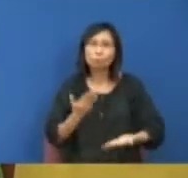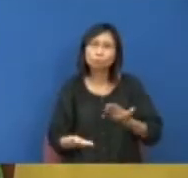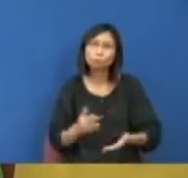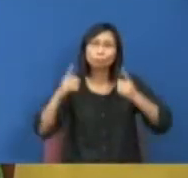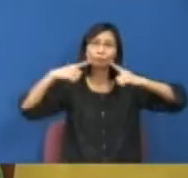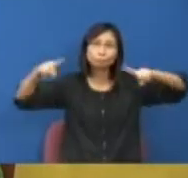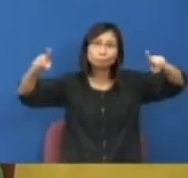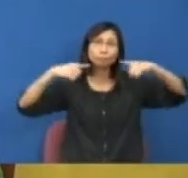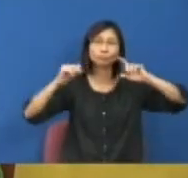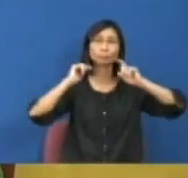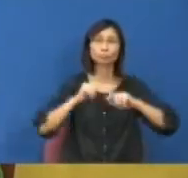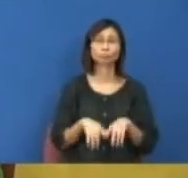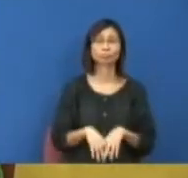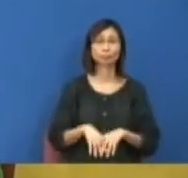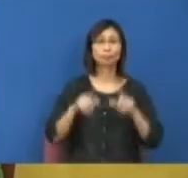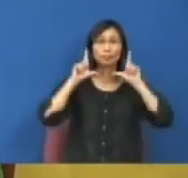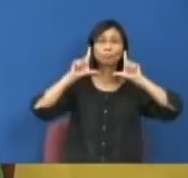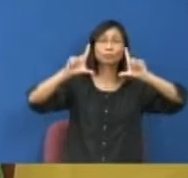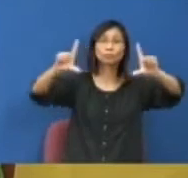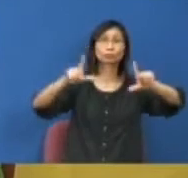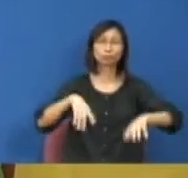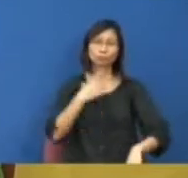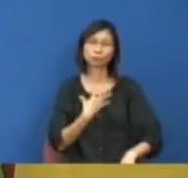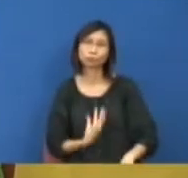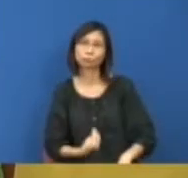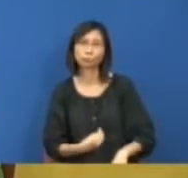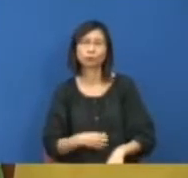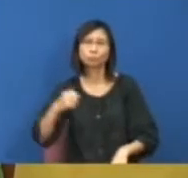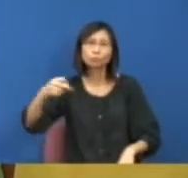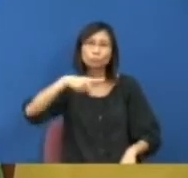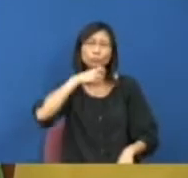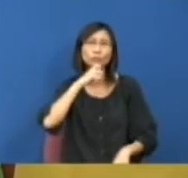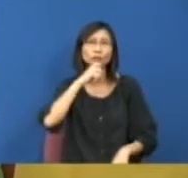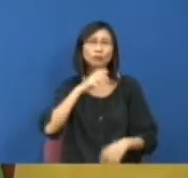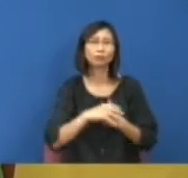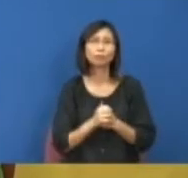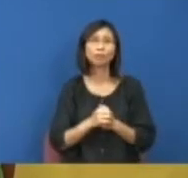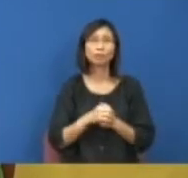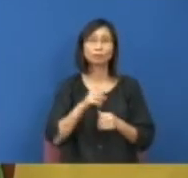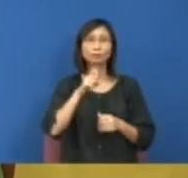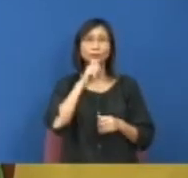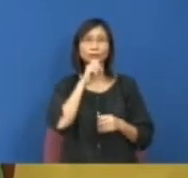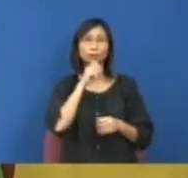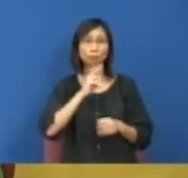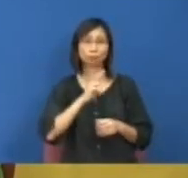即係嗰一種絕望不滿之餘，甚至係能夠令到。跟我有相同背景的人咧，